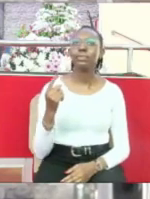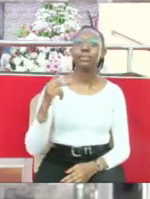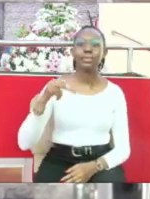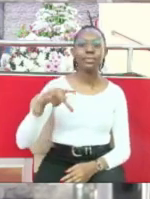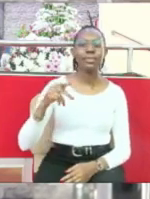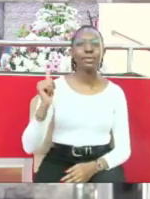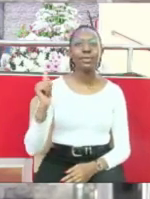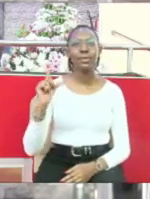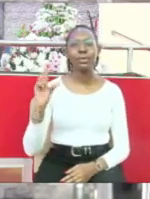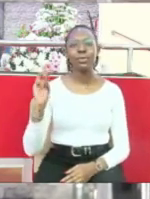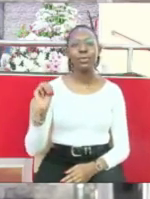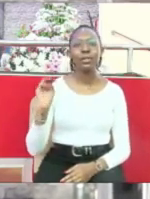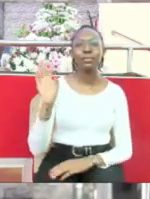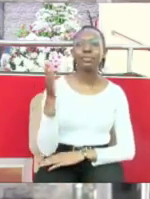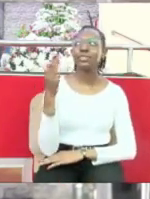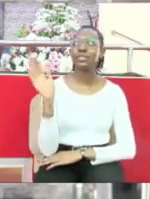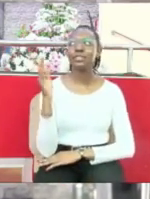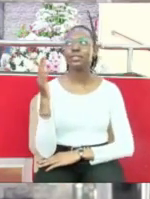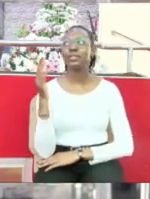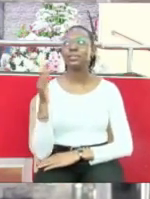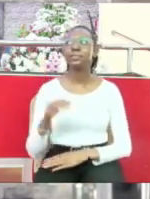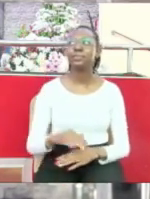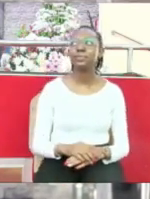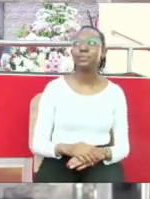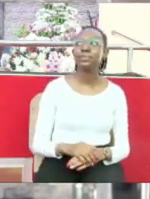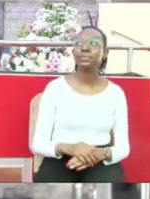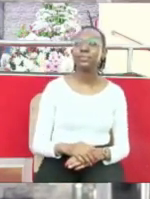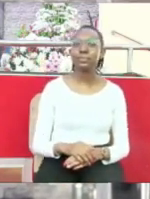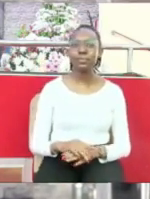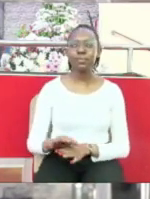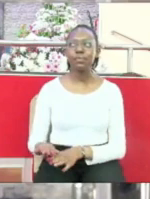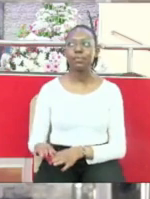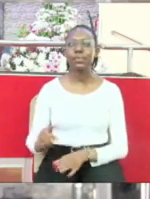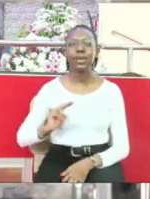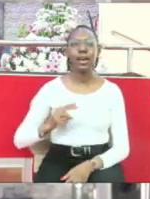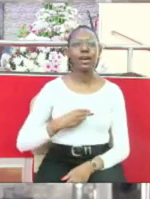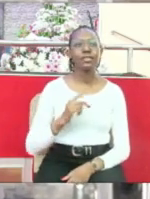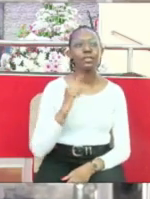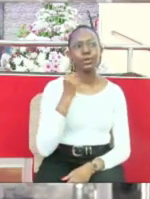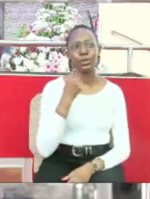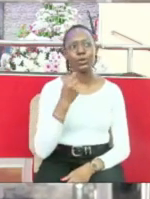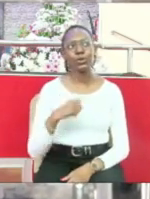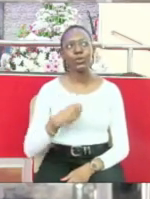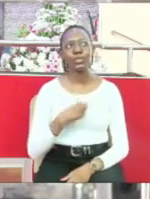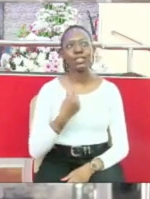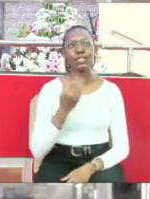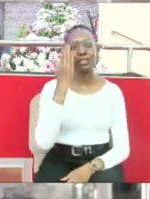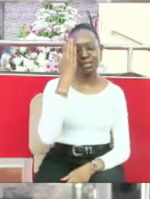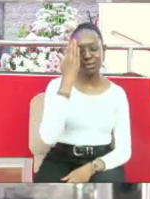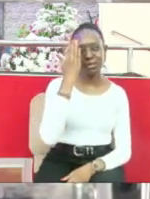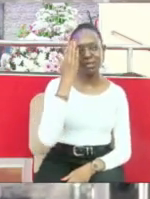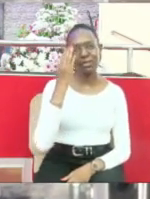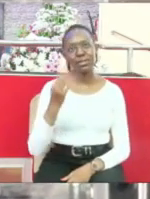mitende. You see, for us that have visited Israel, kwa wale ambao tumeenda Israeli, we come back,